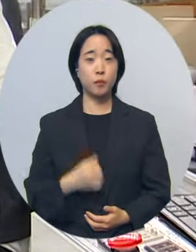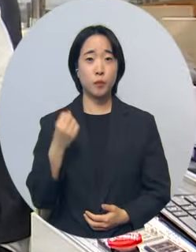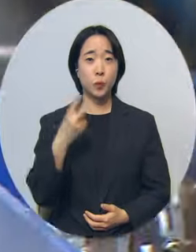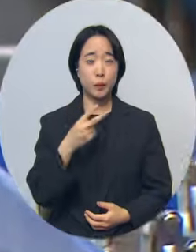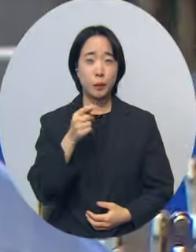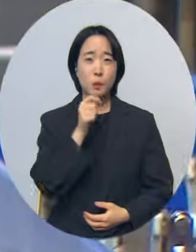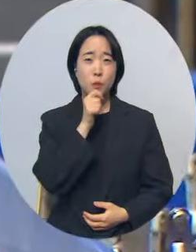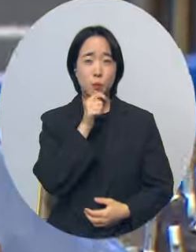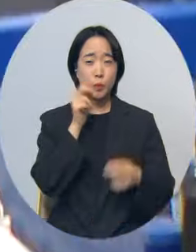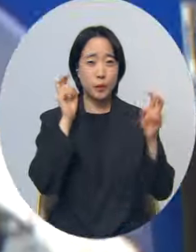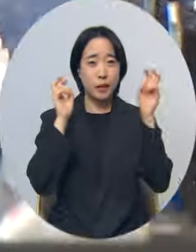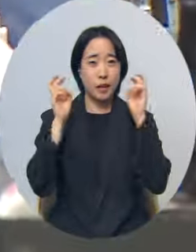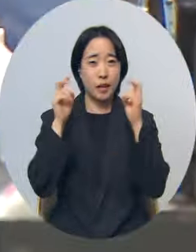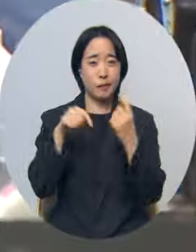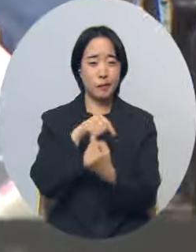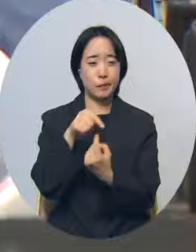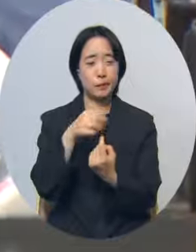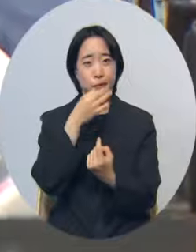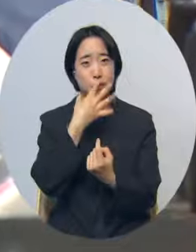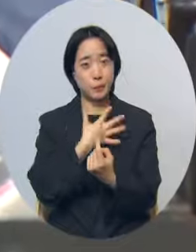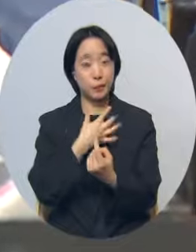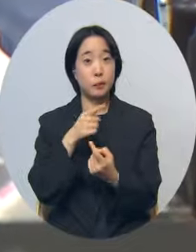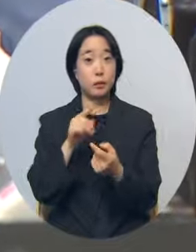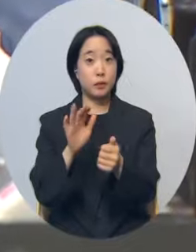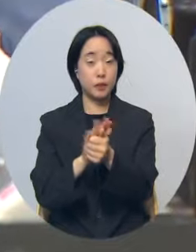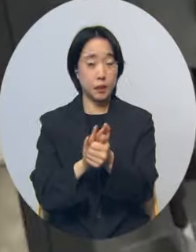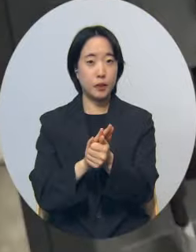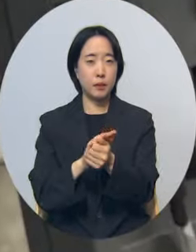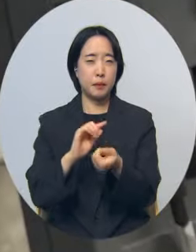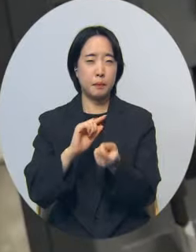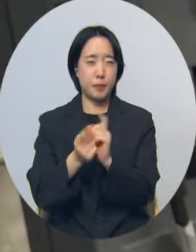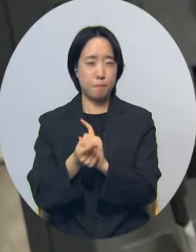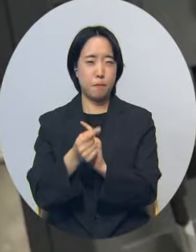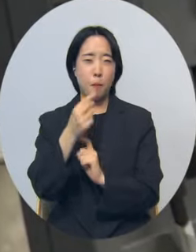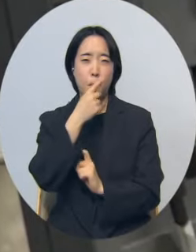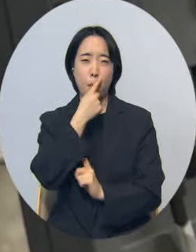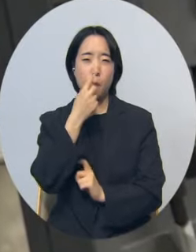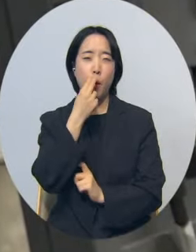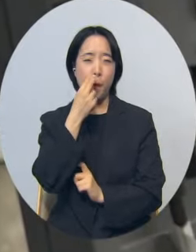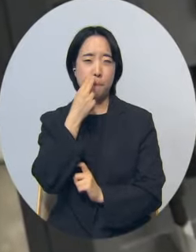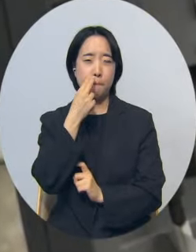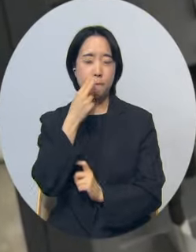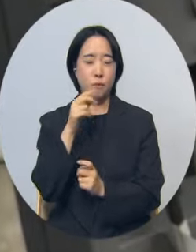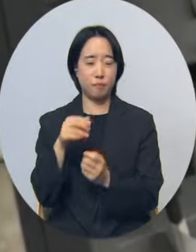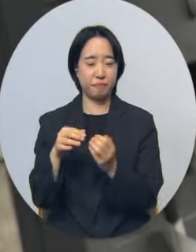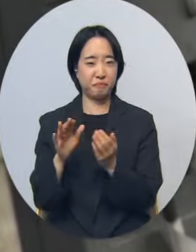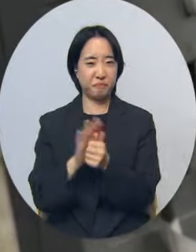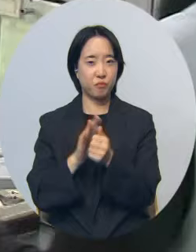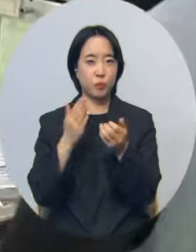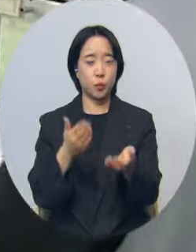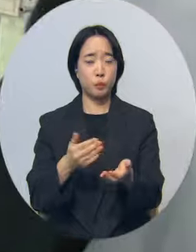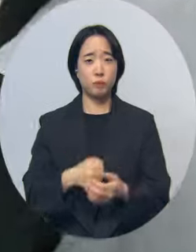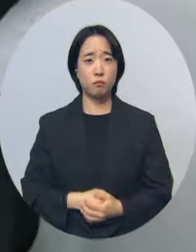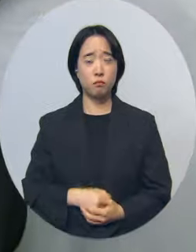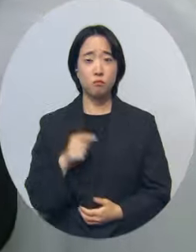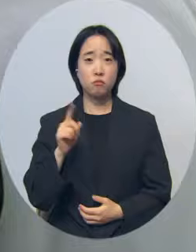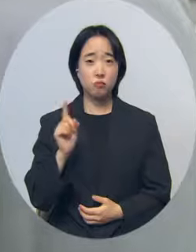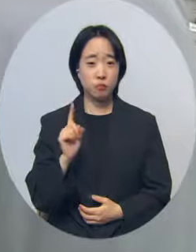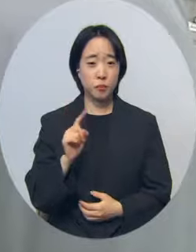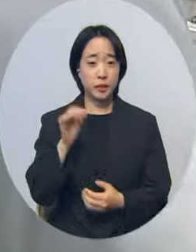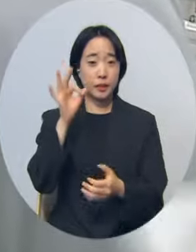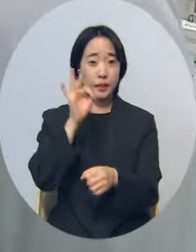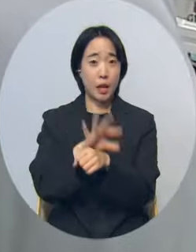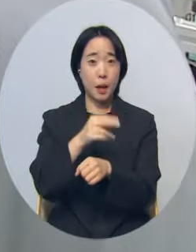우려를 해소하기 위해 2조 7천억 원 상당의 매출채권보험을 인수합니다. 매출채권보험이란 중소기업이 외상거래에 따른